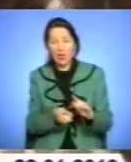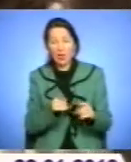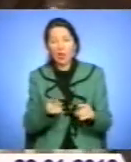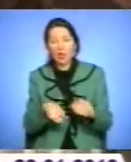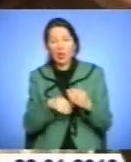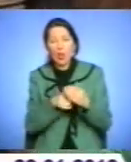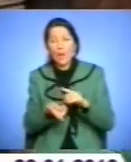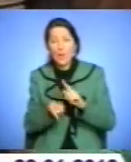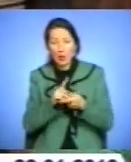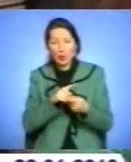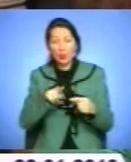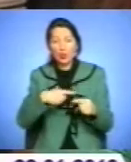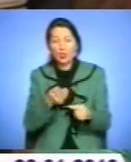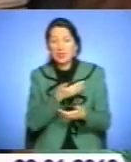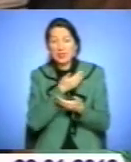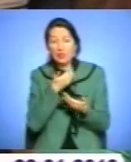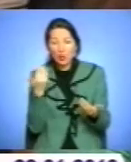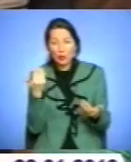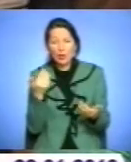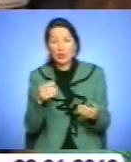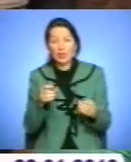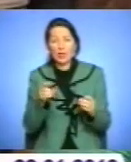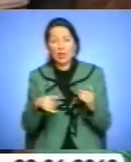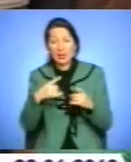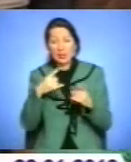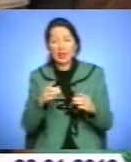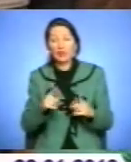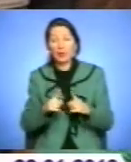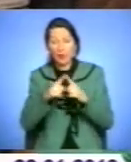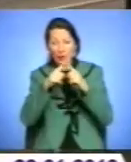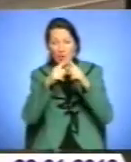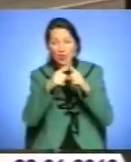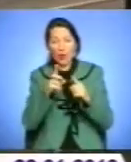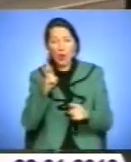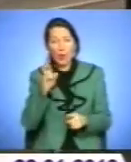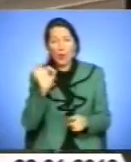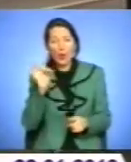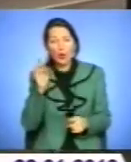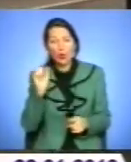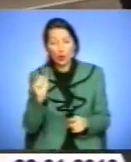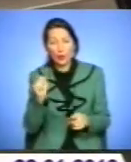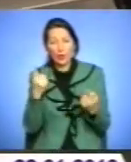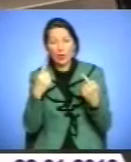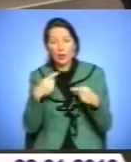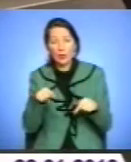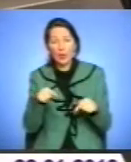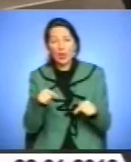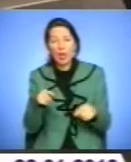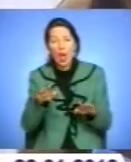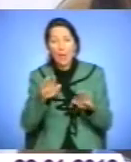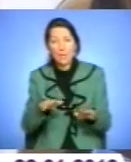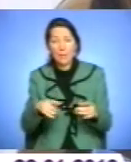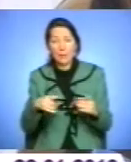відсутність радіотелевізійної вежі в Бурщові. І через фінансові проблеми занепадають місцеві організації проводового